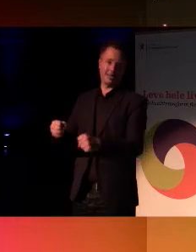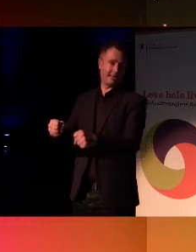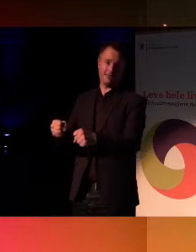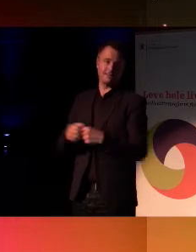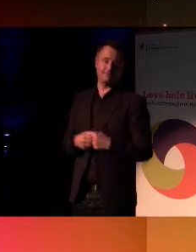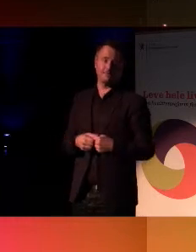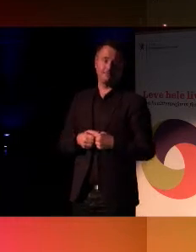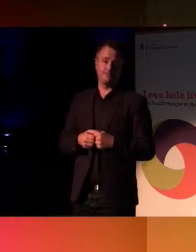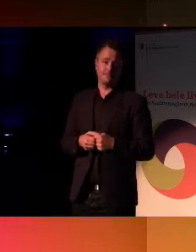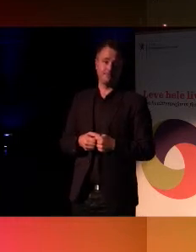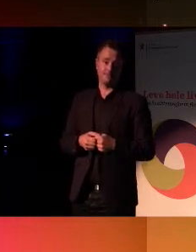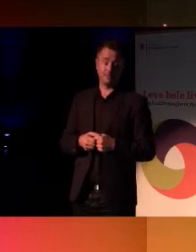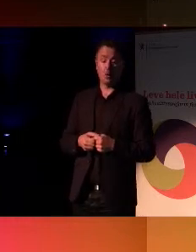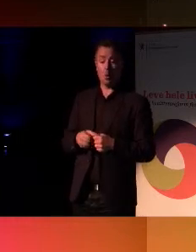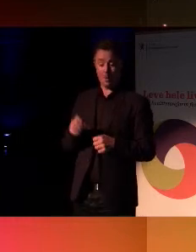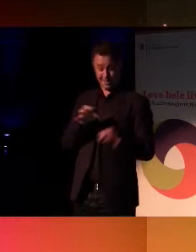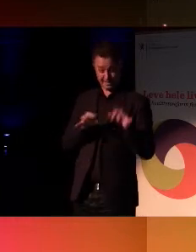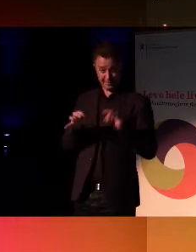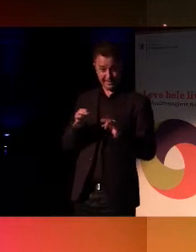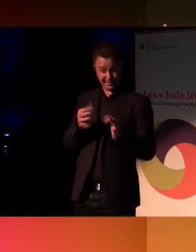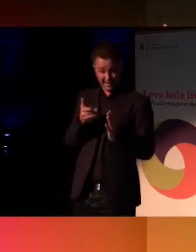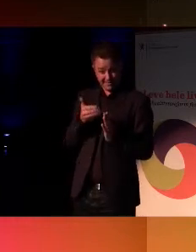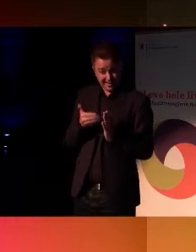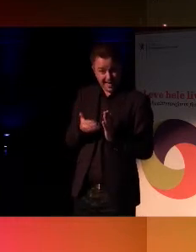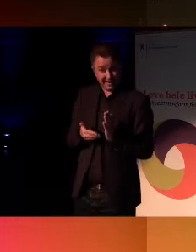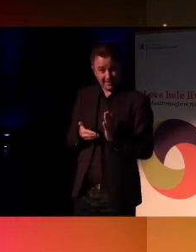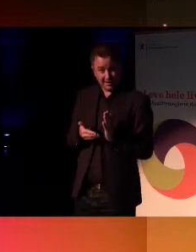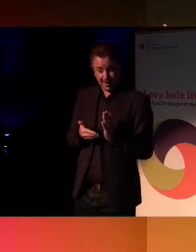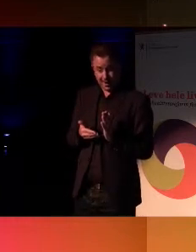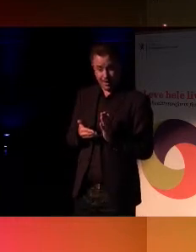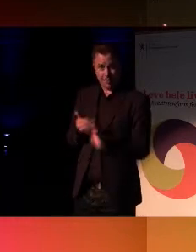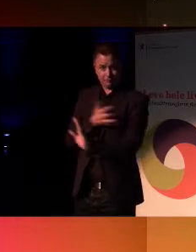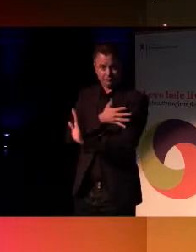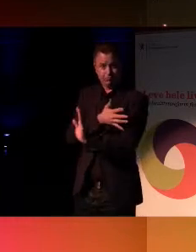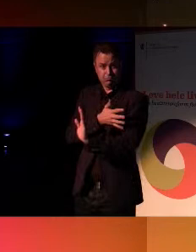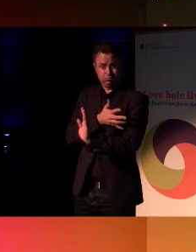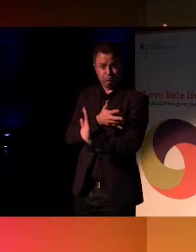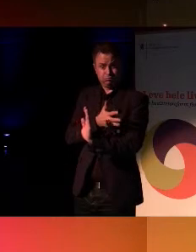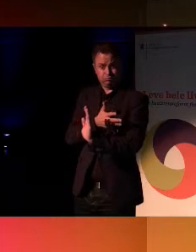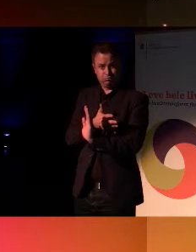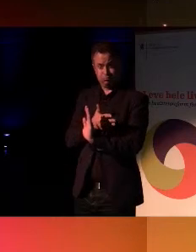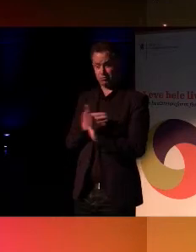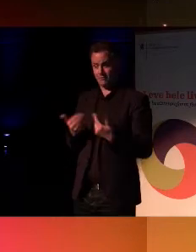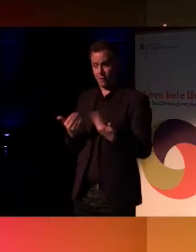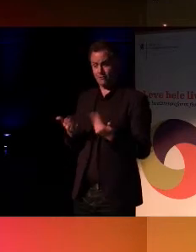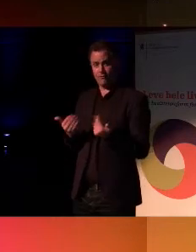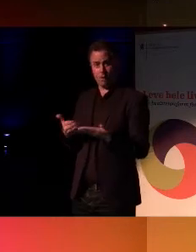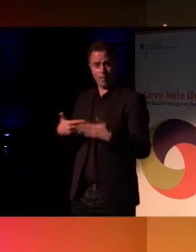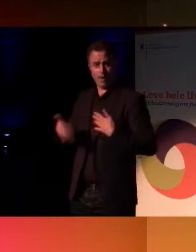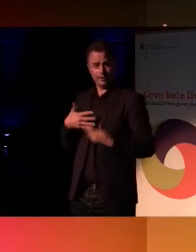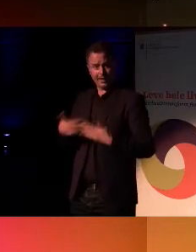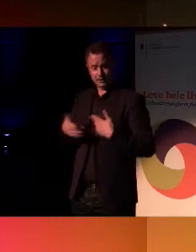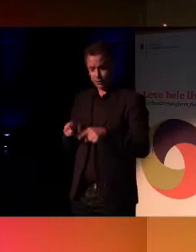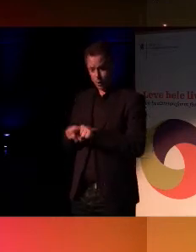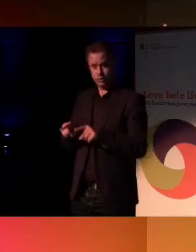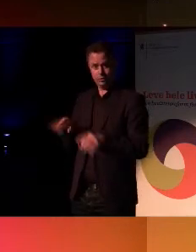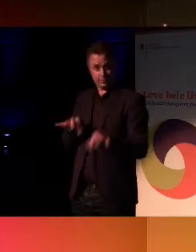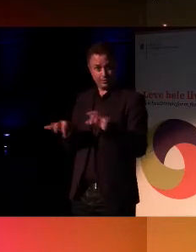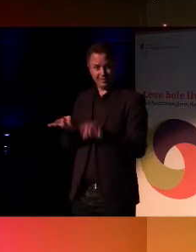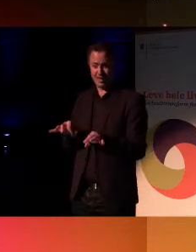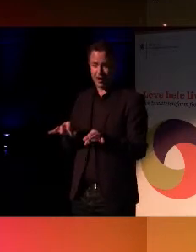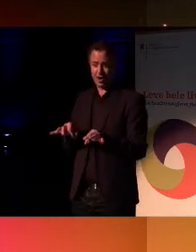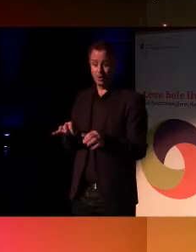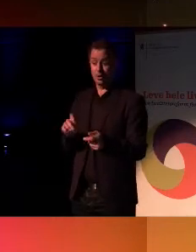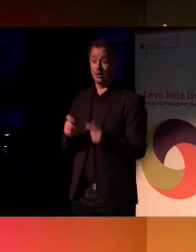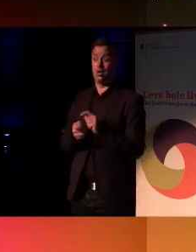ta vekk en sånn, et sånt medikament, når du har hatt det som din behandling lenge, det kan være en krevende prosess. Vi har derfor